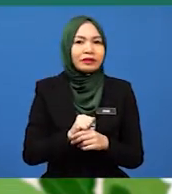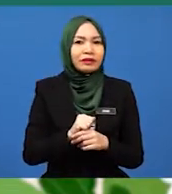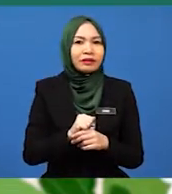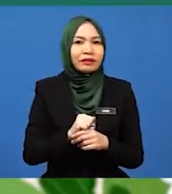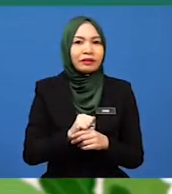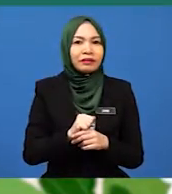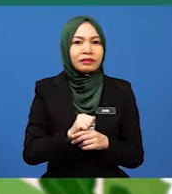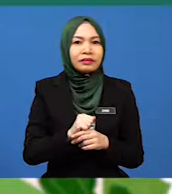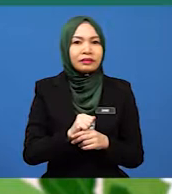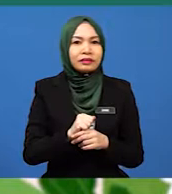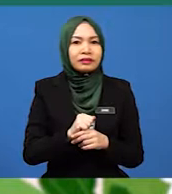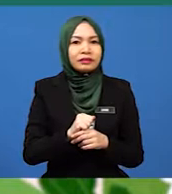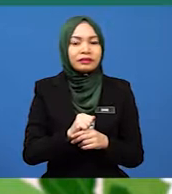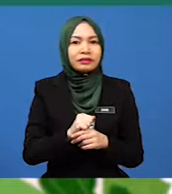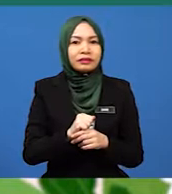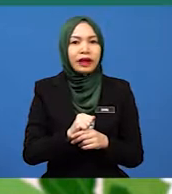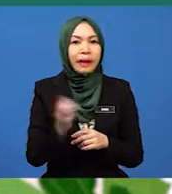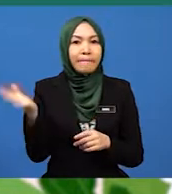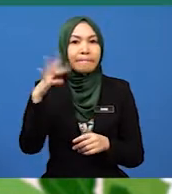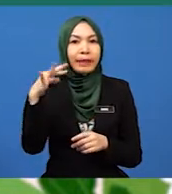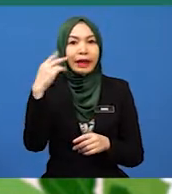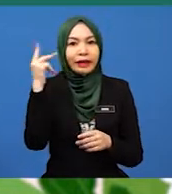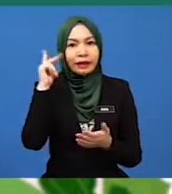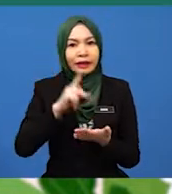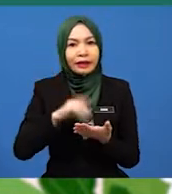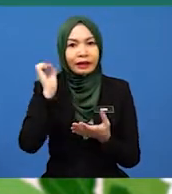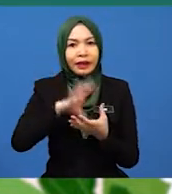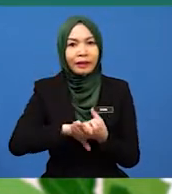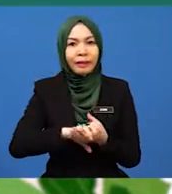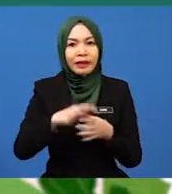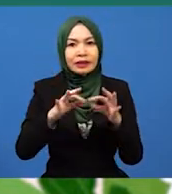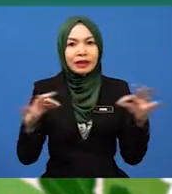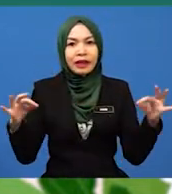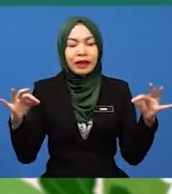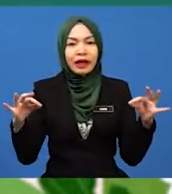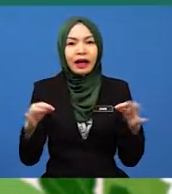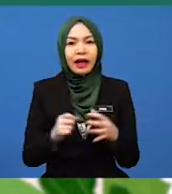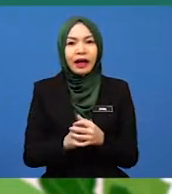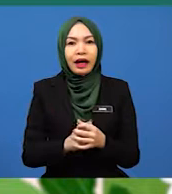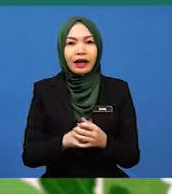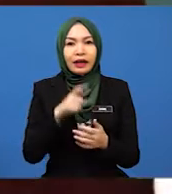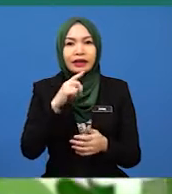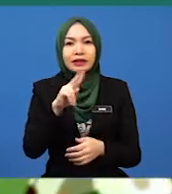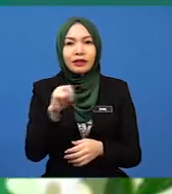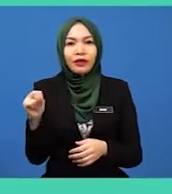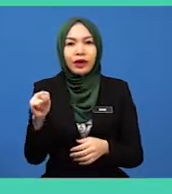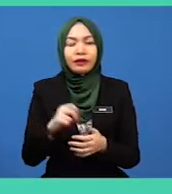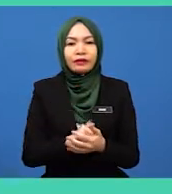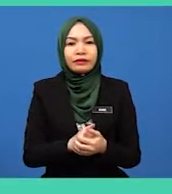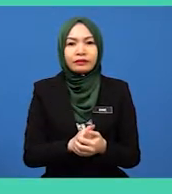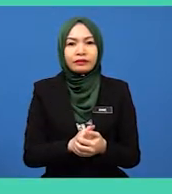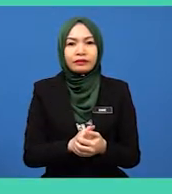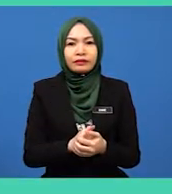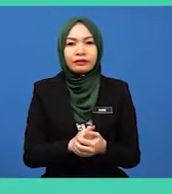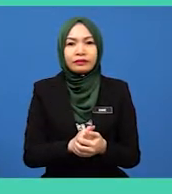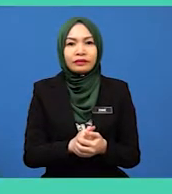Seterusnya, marilah kita mengenal pasti ayat seruan dalam perenggan keempat.